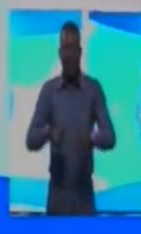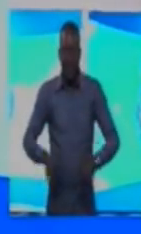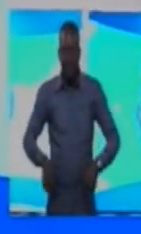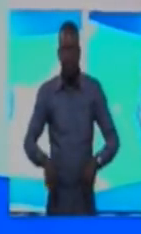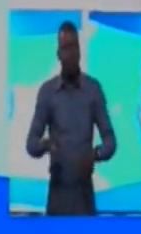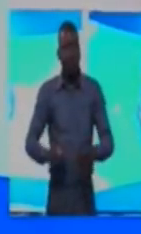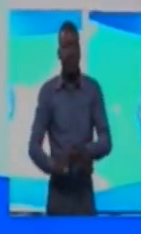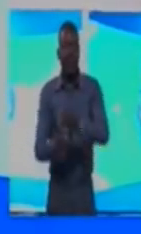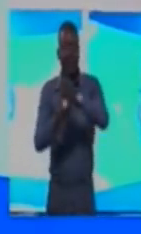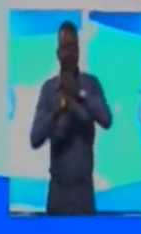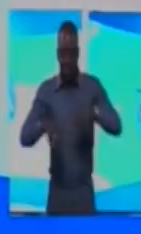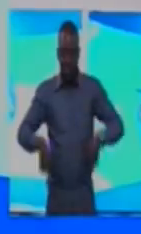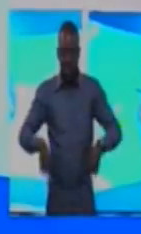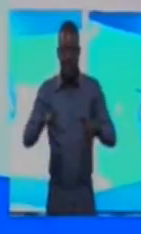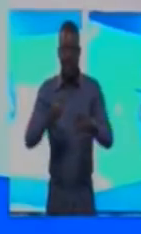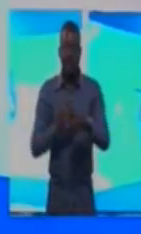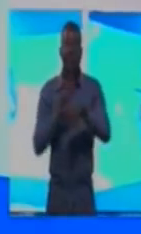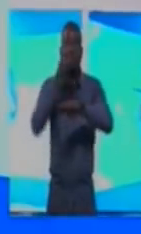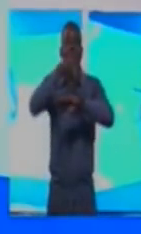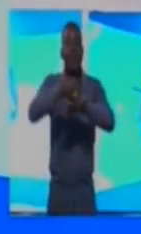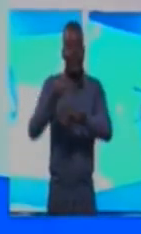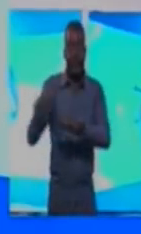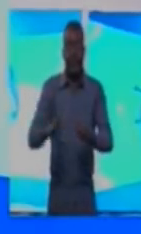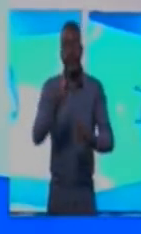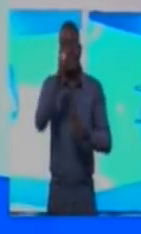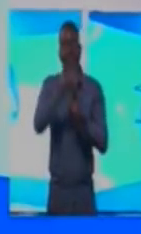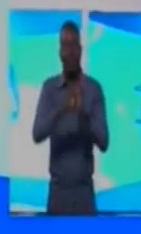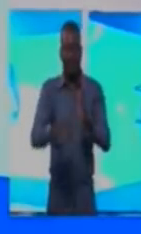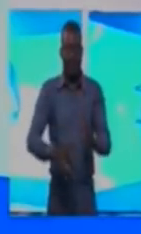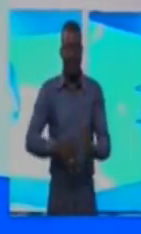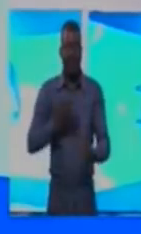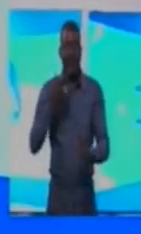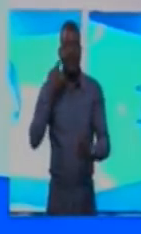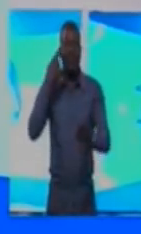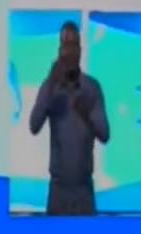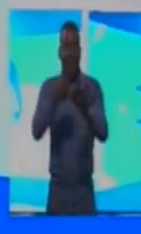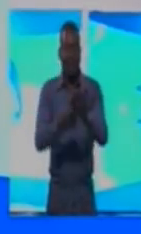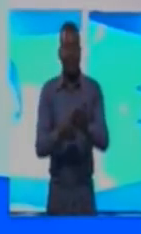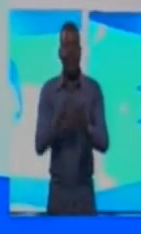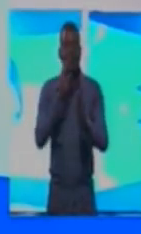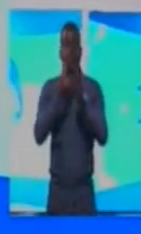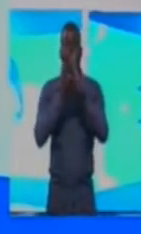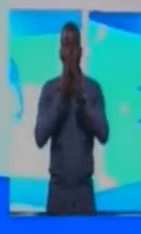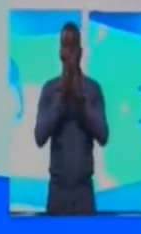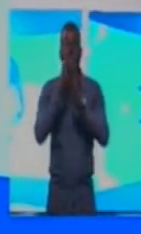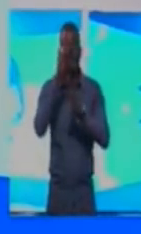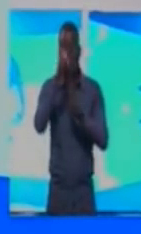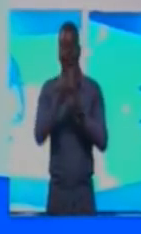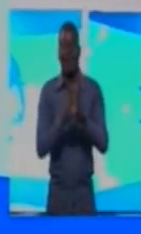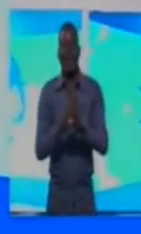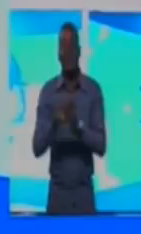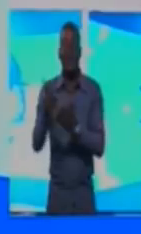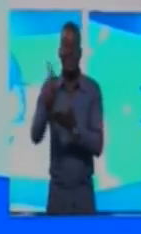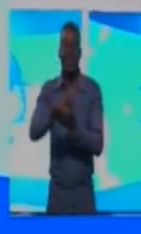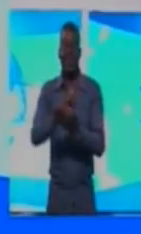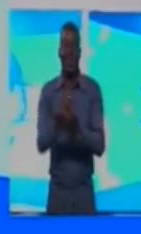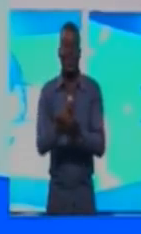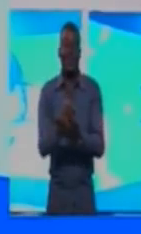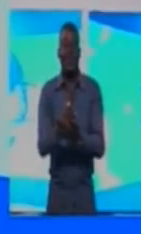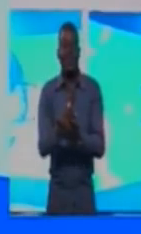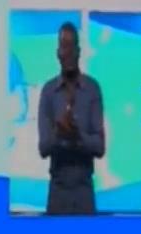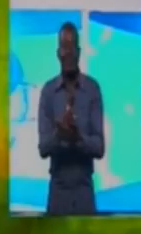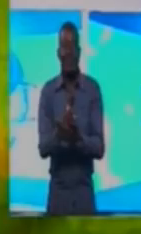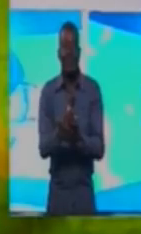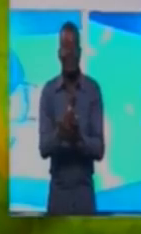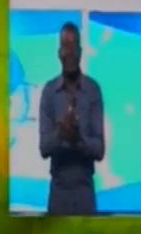au Burkina à travers des actions de sensibilisation et d'assistance en circulation. Jean-Eudes Bayala et Beleman Herman